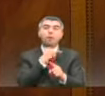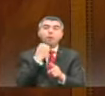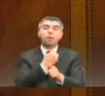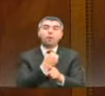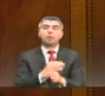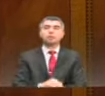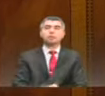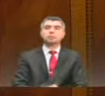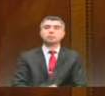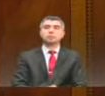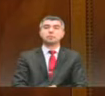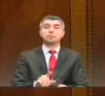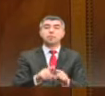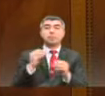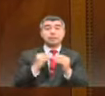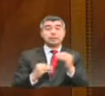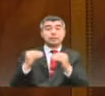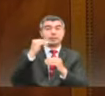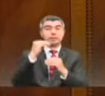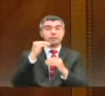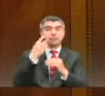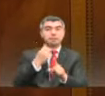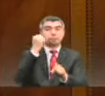التالية: رفع المجهود الدبلوماسي